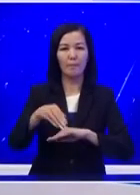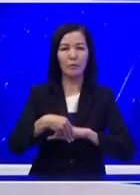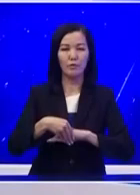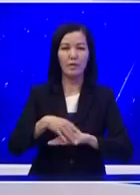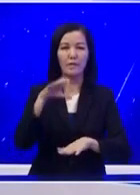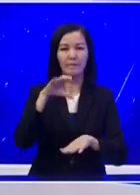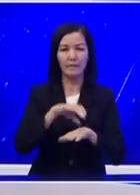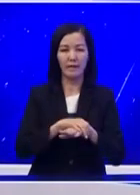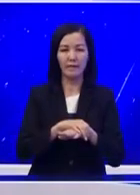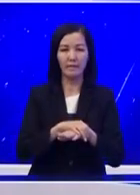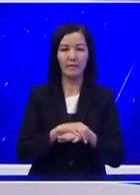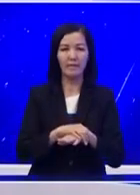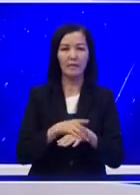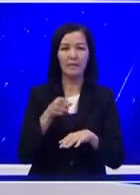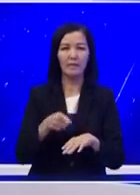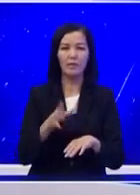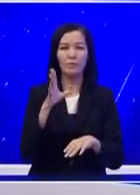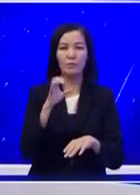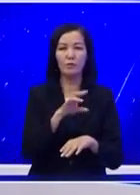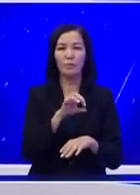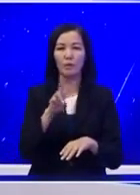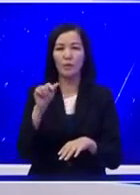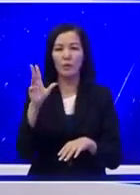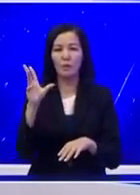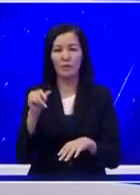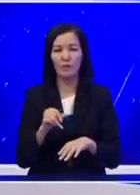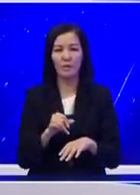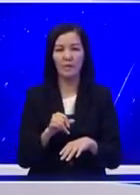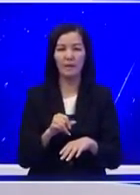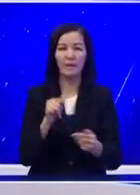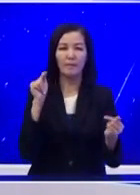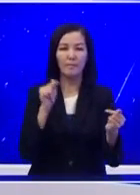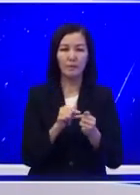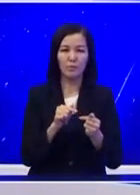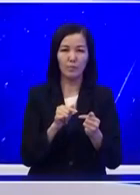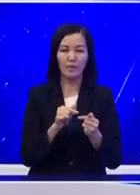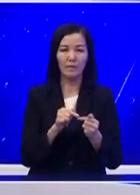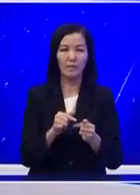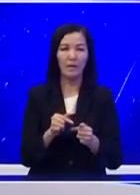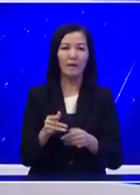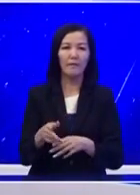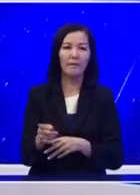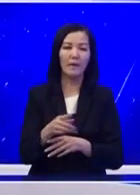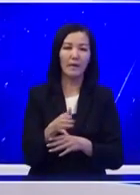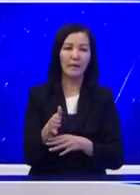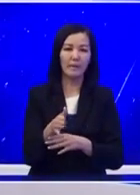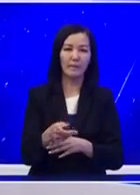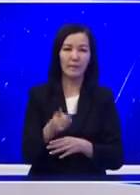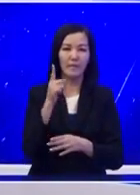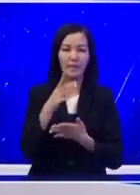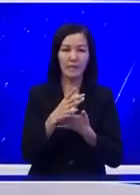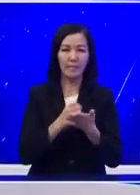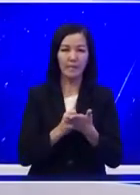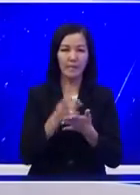размере 1,5 миллиона тенге подозревают начальника отдела по борьбе с преступными посягательствами на рыбные запасы департамента полиции